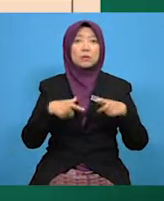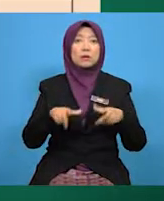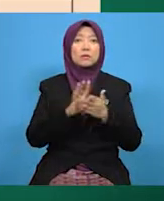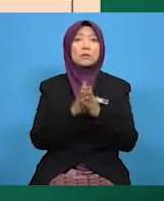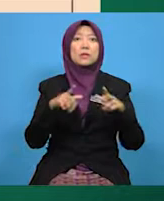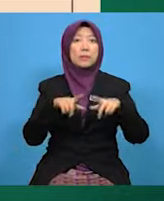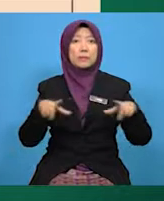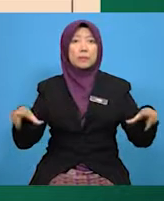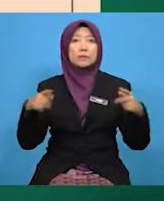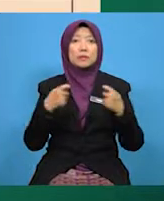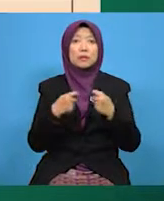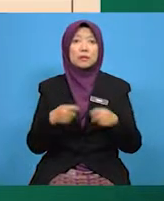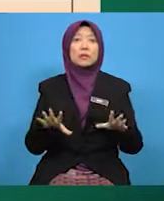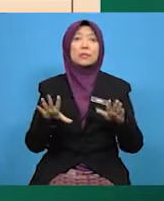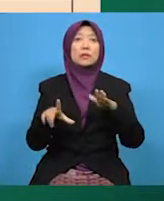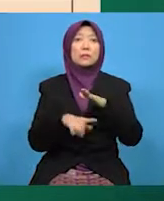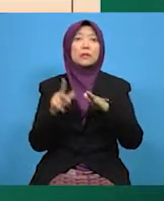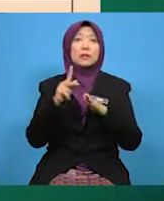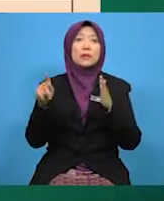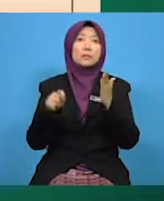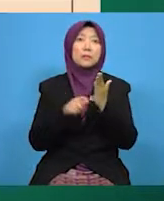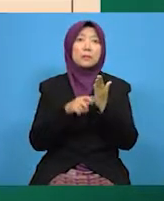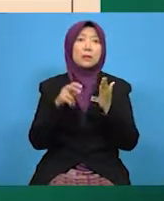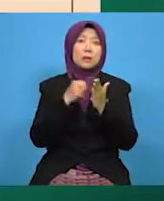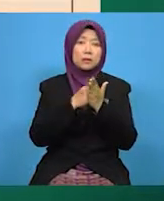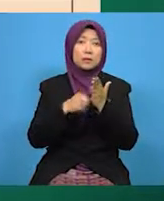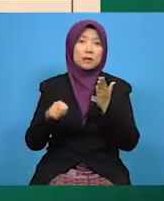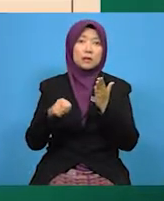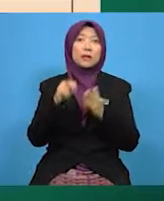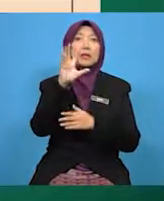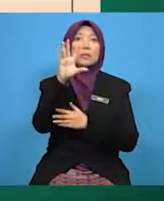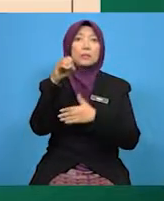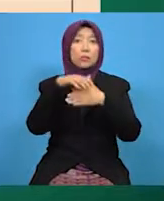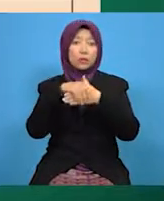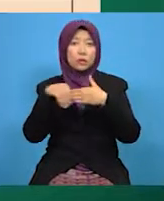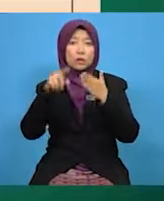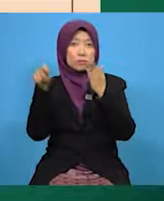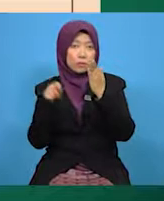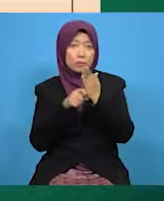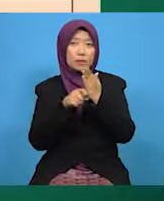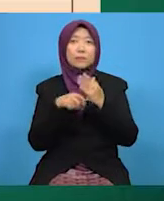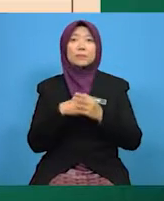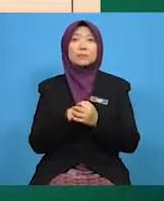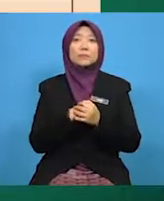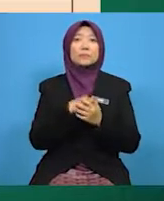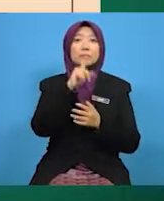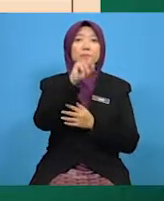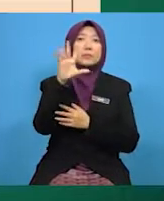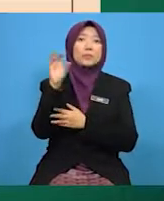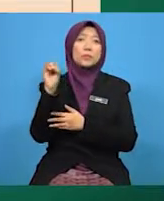papan telah melibatkan nilai ditambah sebanyak RM50, iaitu